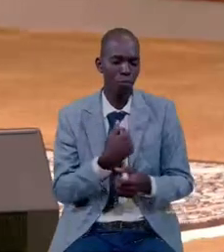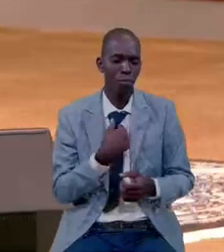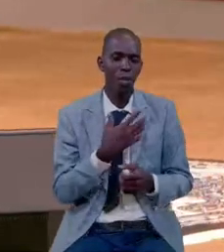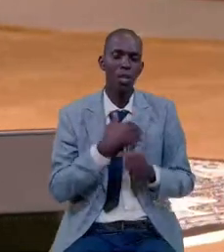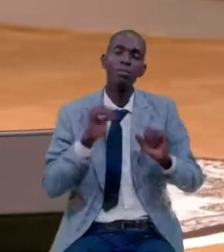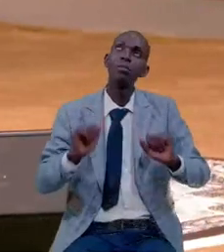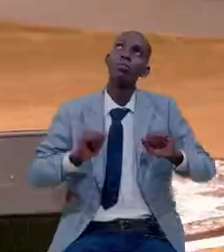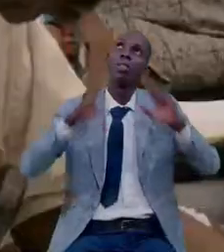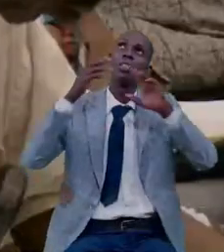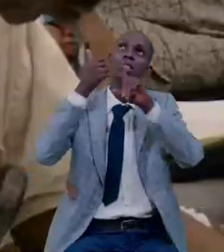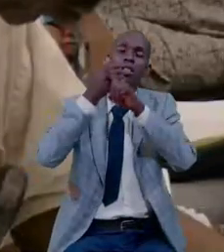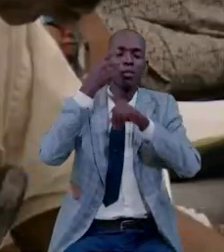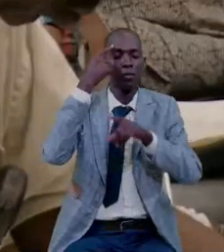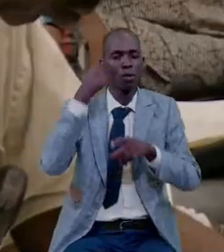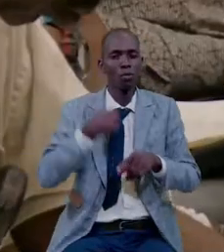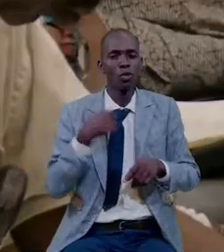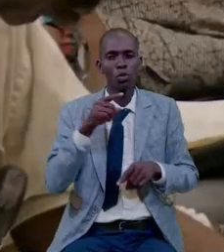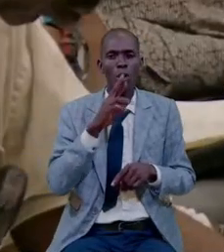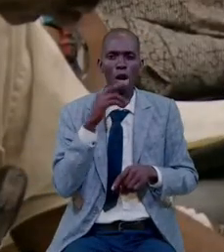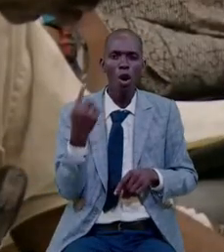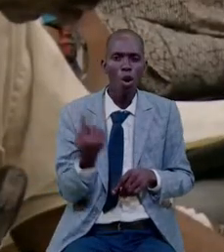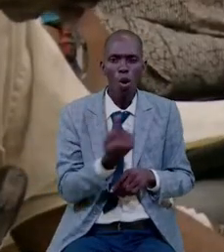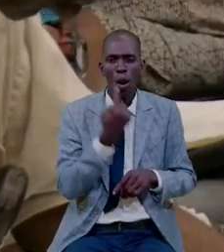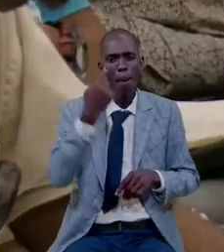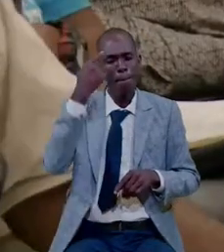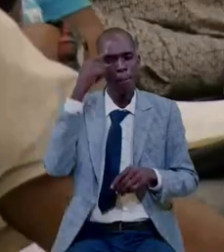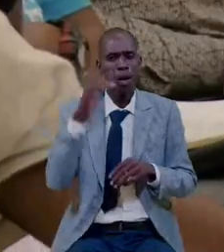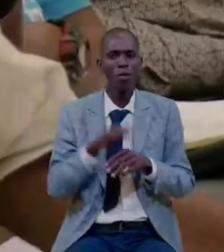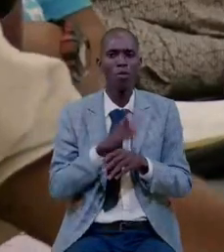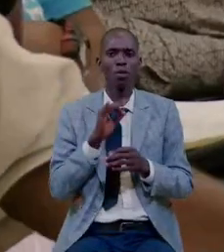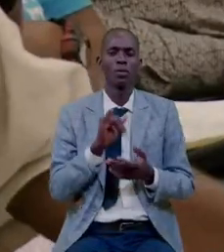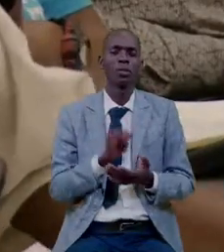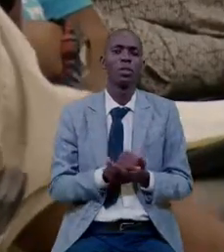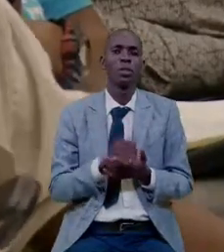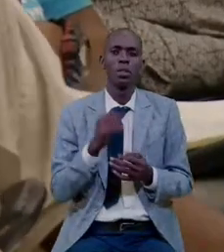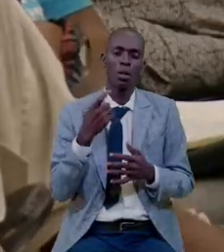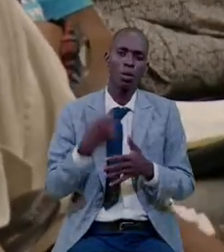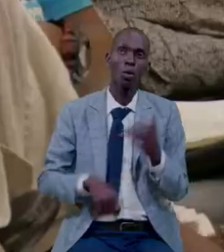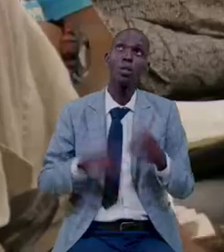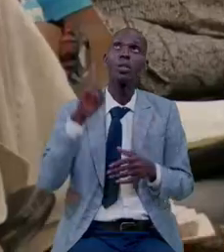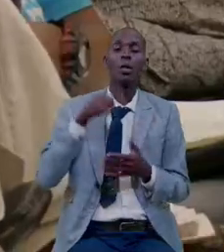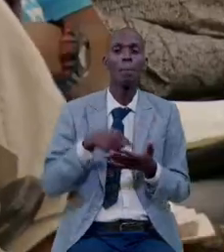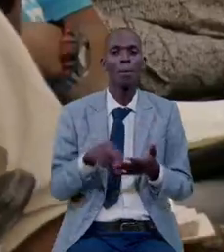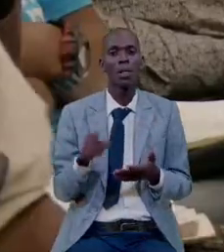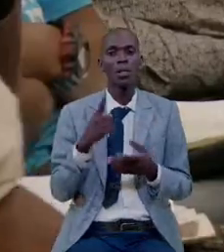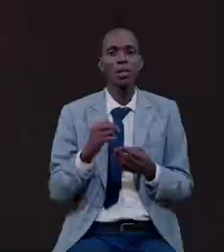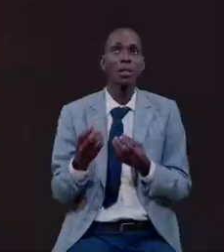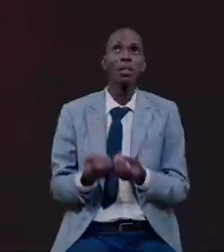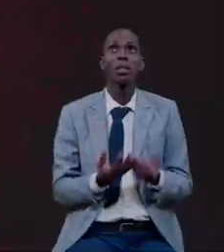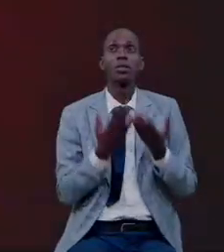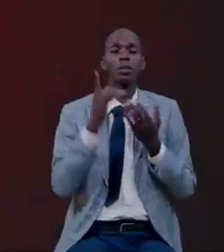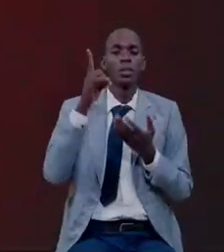pour moi. Vous êtes conscient de tout cela à tout moment, le prix qu'il a payé, le sacrifice qu'il a